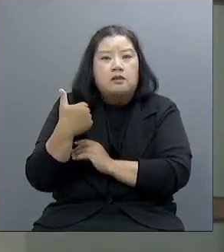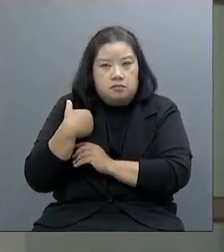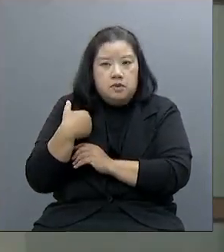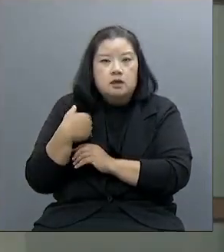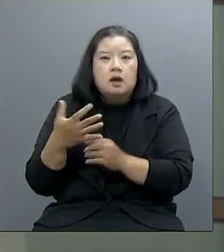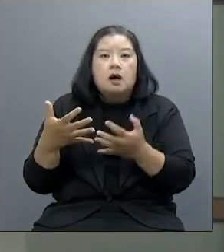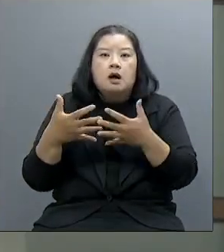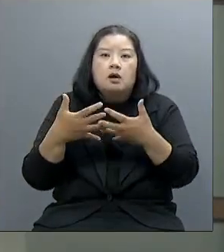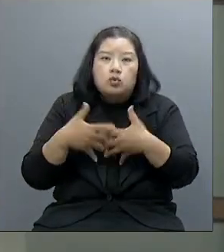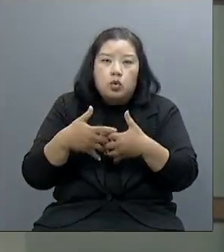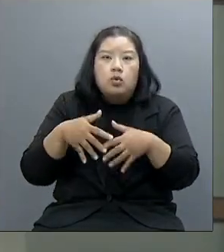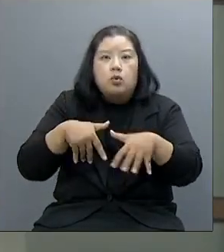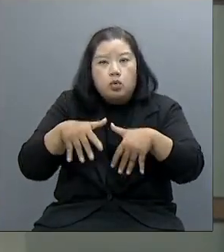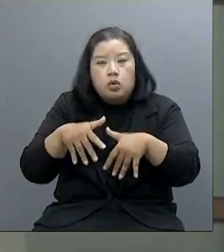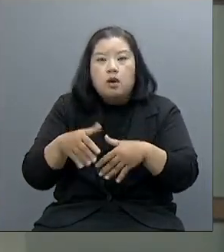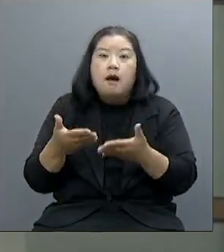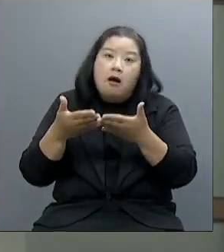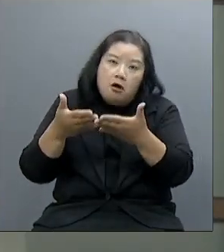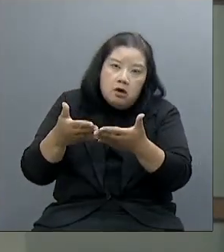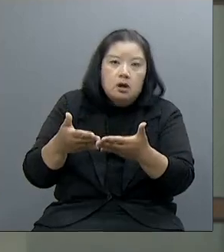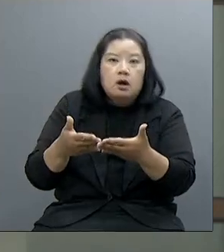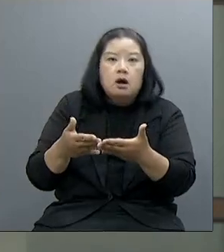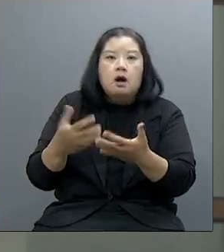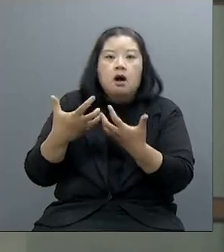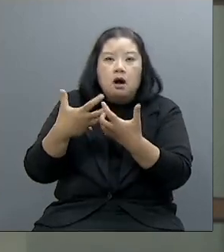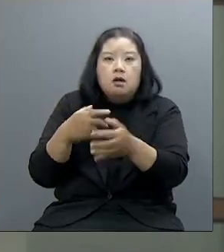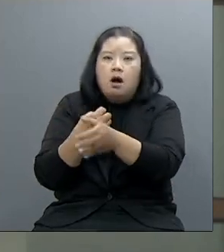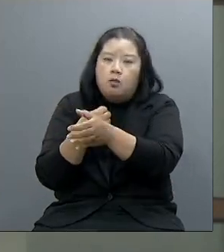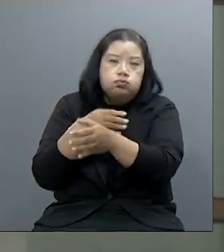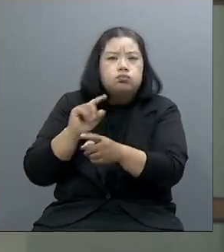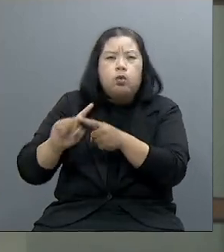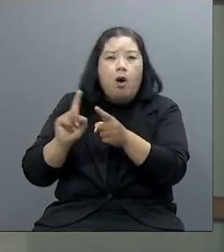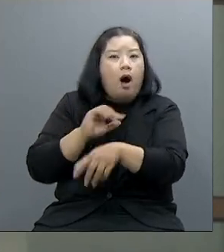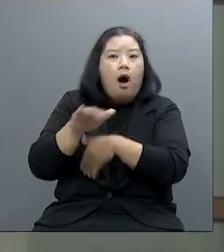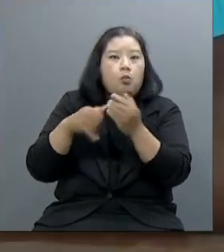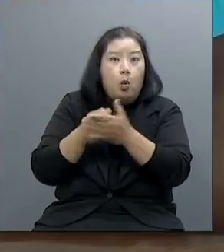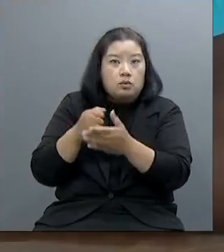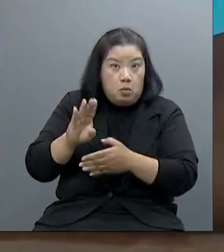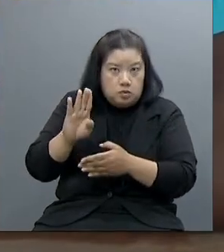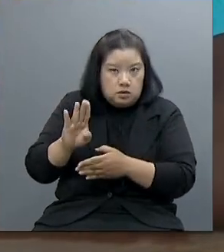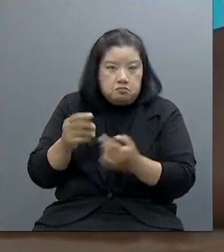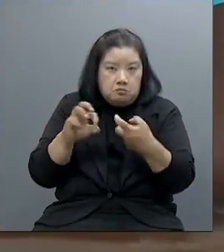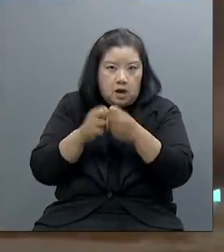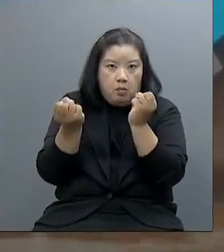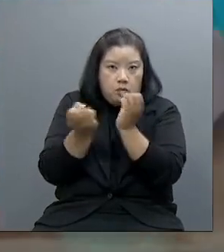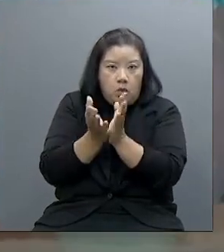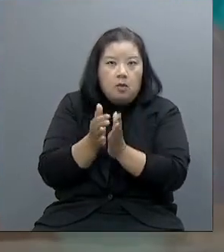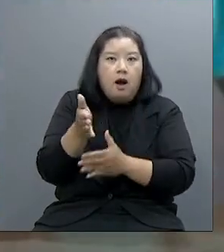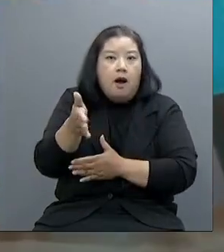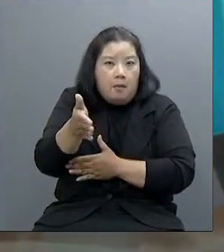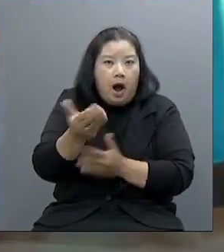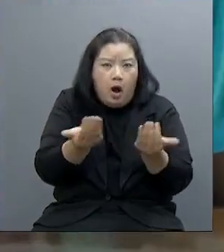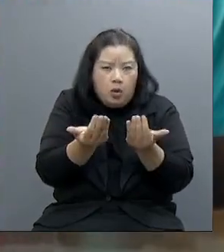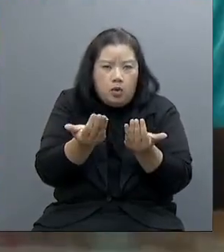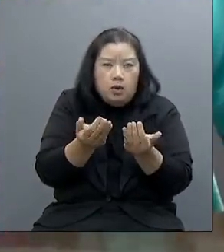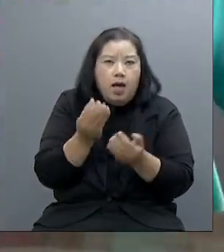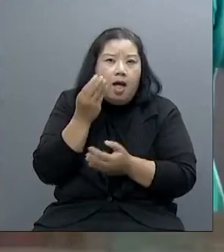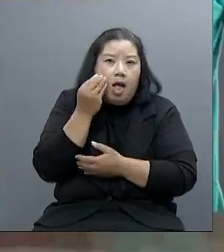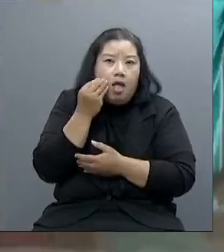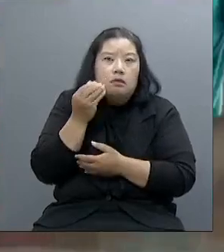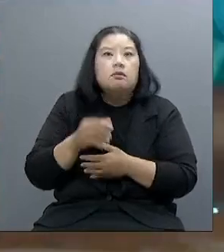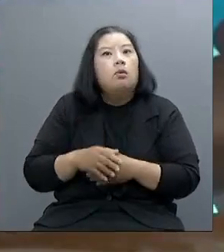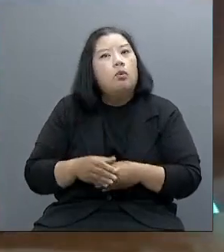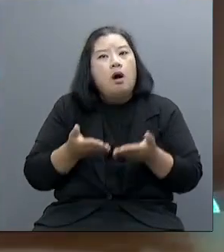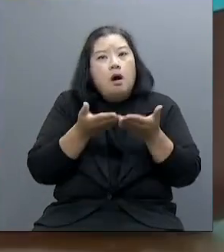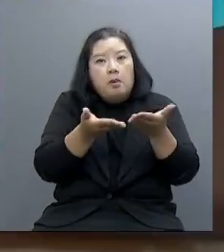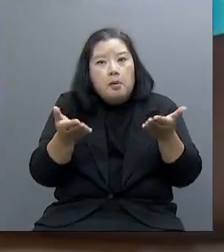งแบบทำลายล้างอวนลากเรือปั่นไฟซึ่งเป็นเครื่องมือทำลายพันธุ์สัตว์น้ำวัยอ่อนจะถูกปล่อยออกมาเป็นหมื่นลำวิ